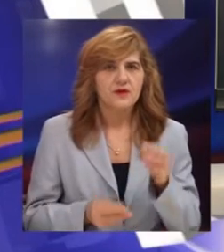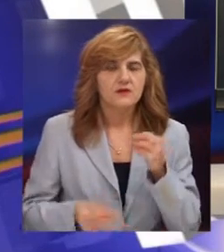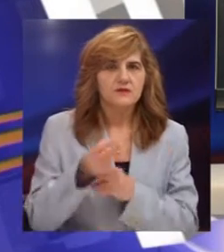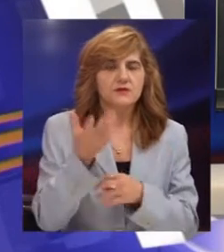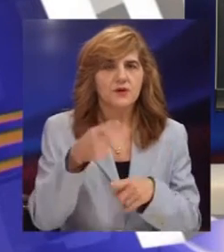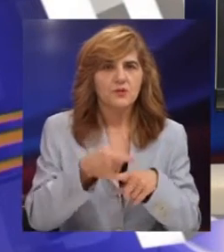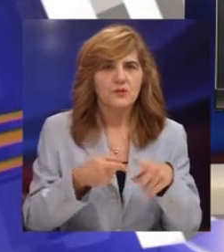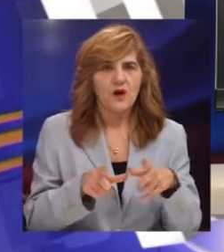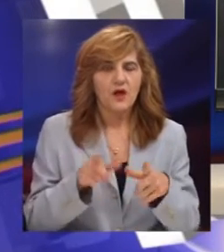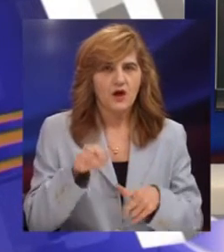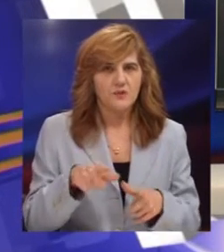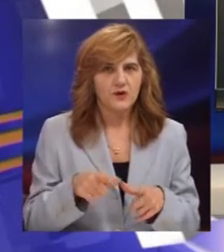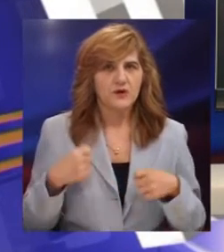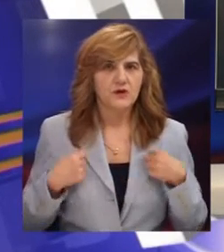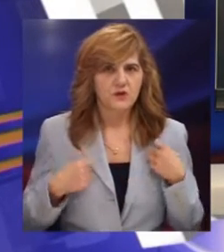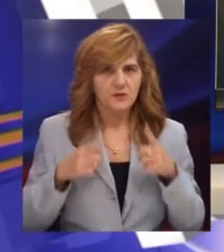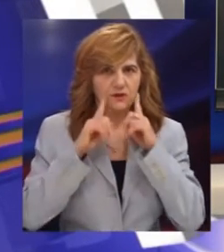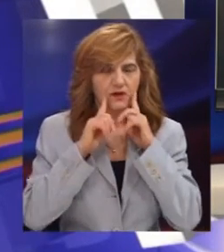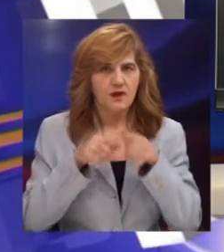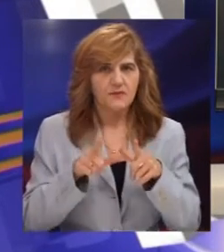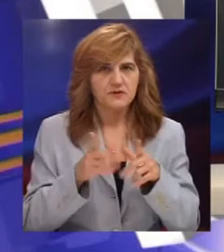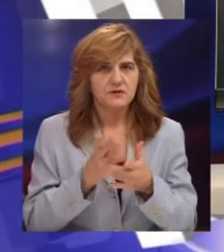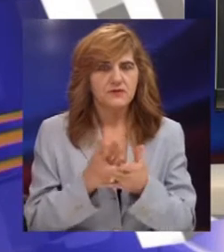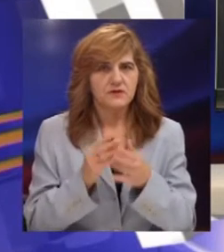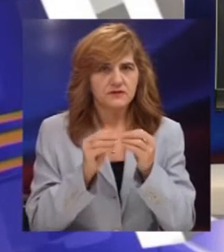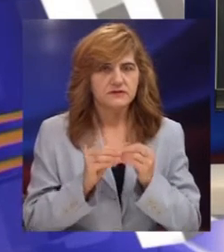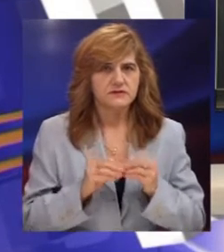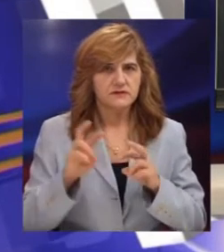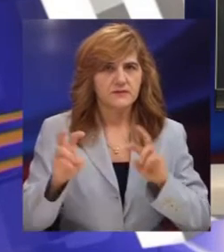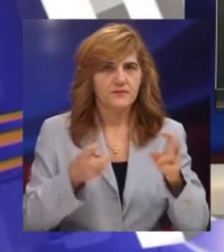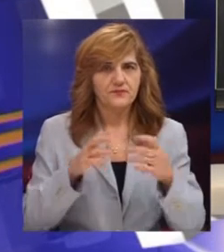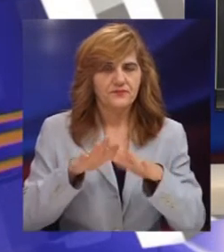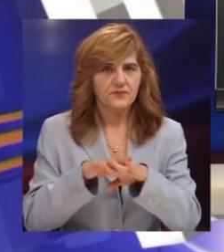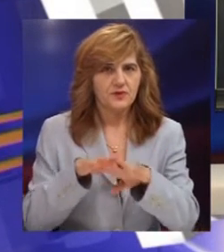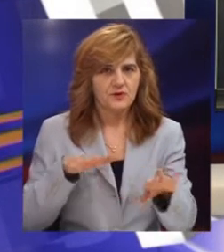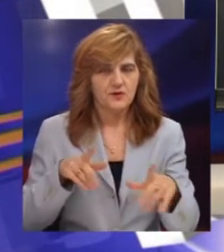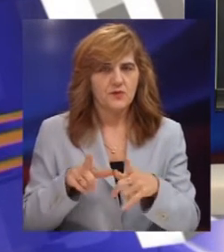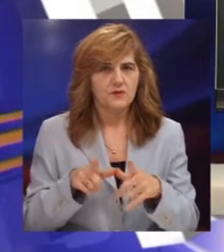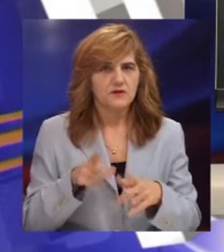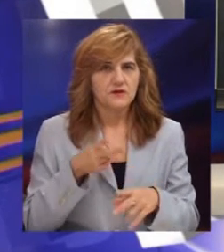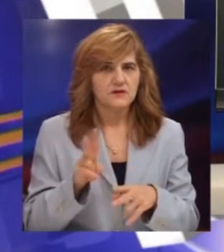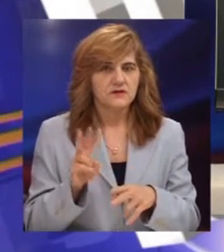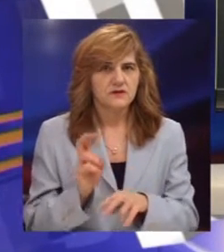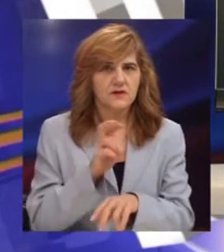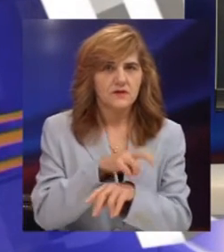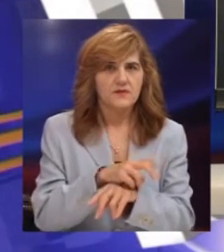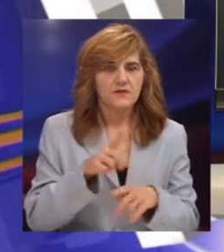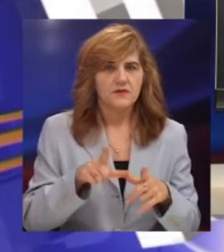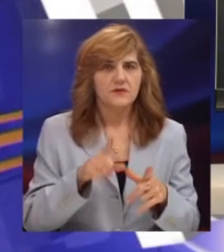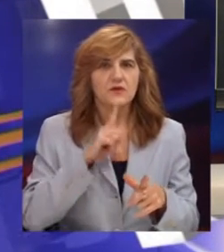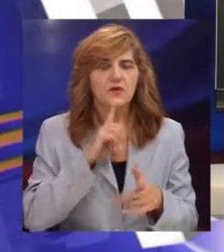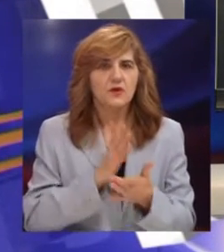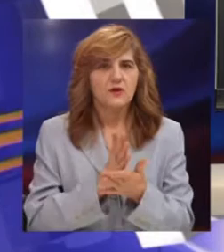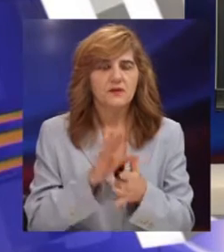Više od polovine odbornika Skupštine grada Subotica napustilo je tokom sadašnjeg saziva Skupštine grada stranke ili odborničke grupe lista